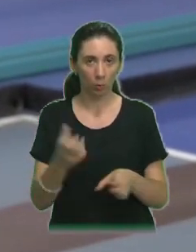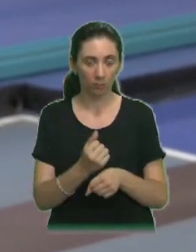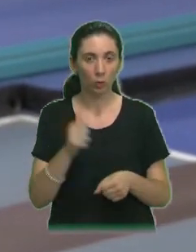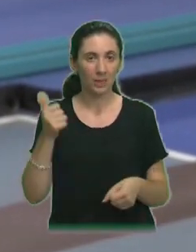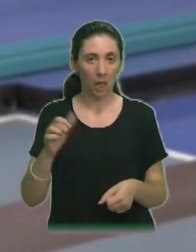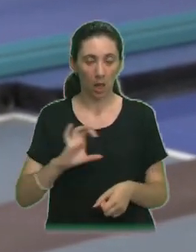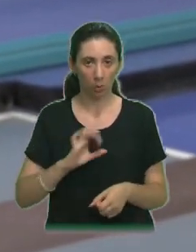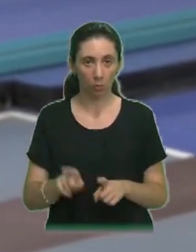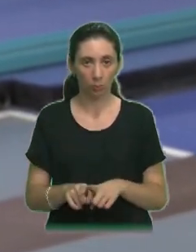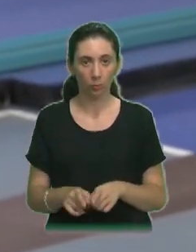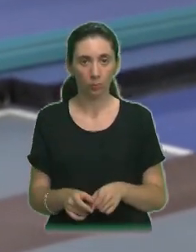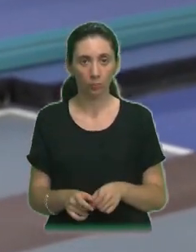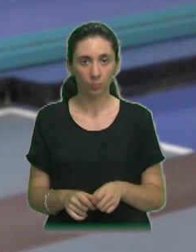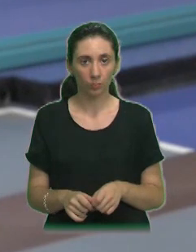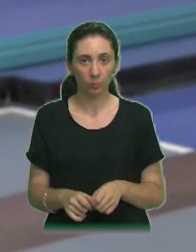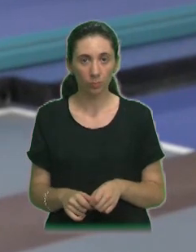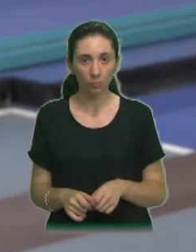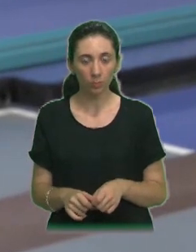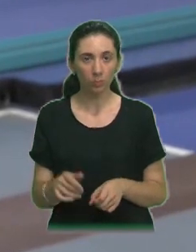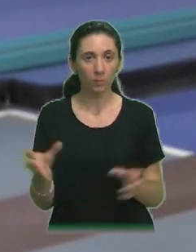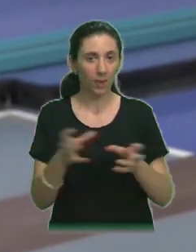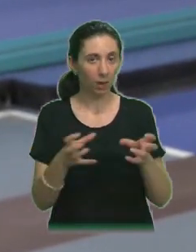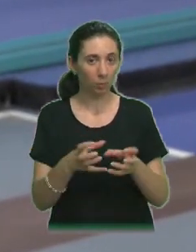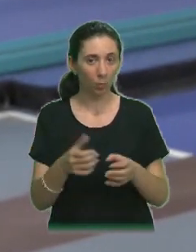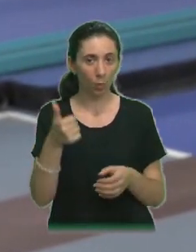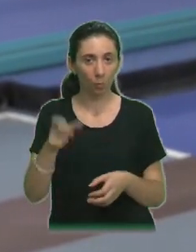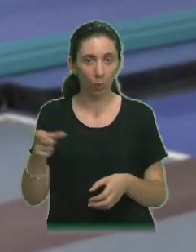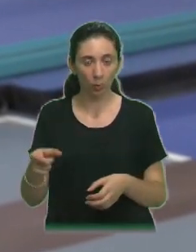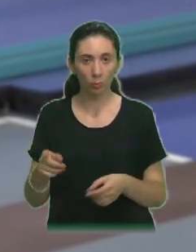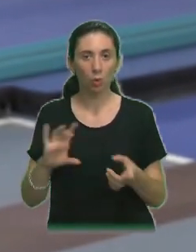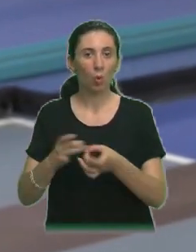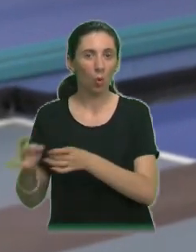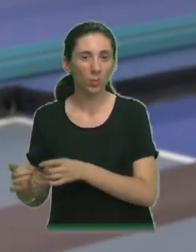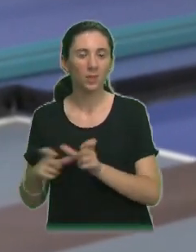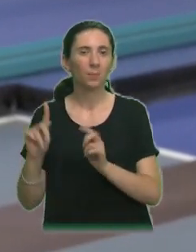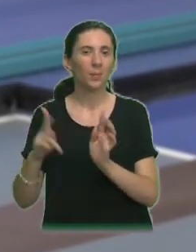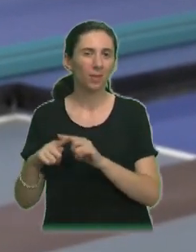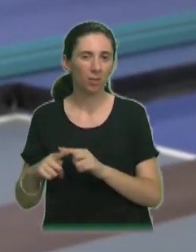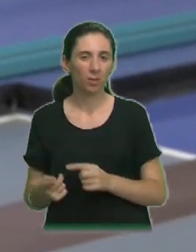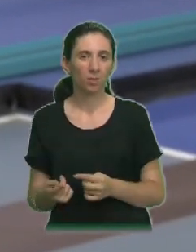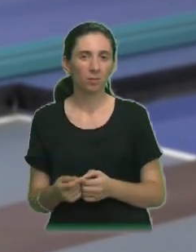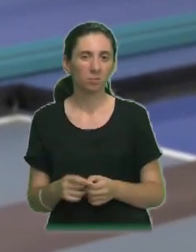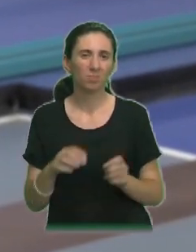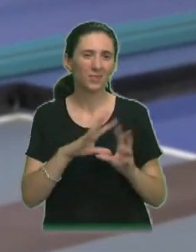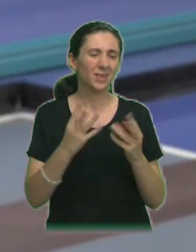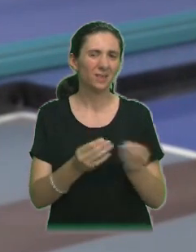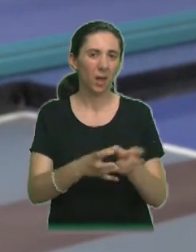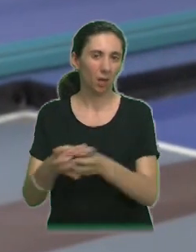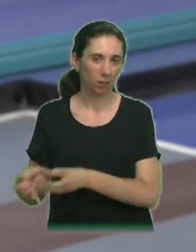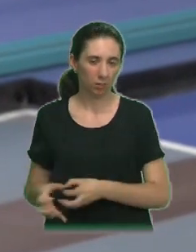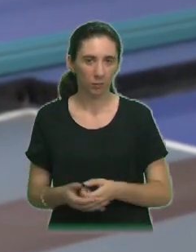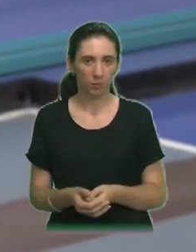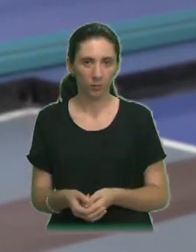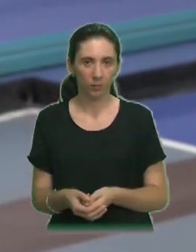zlato. Ekipno, pojedinačno, u kombinaciji, u sprintu, u skoro svim kategorijama. I